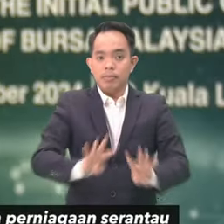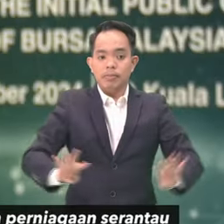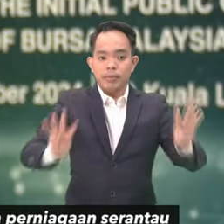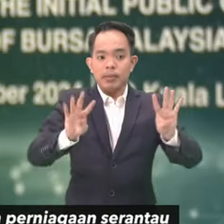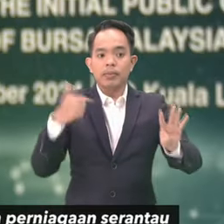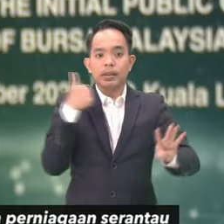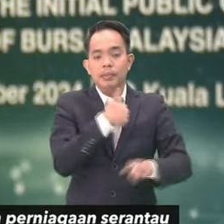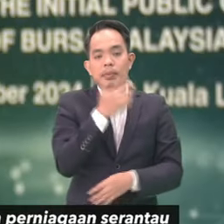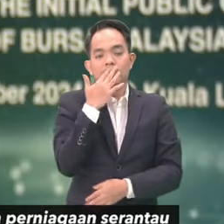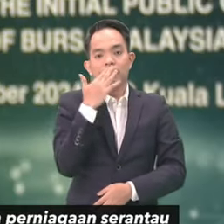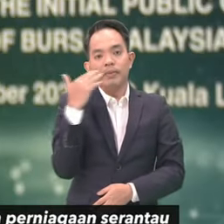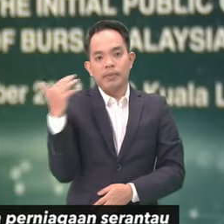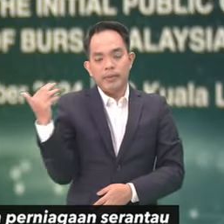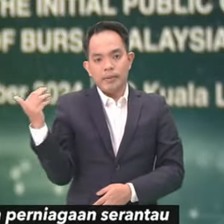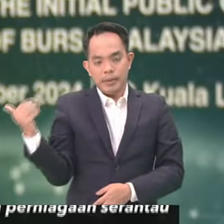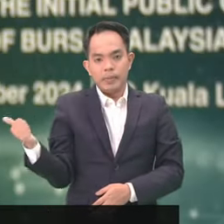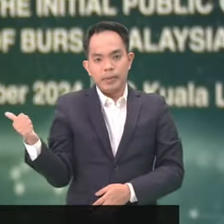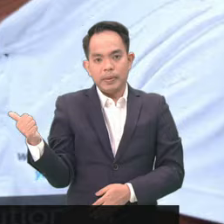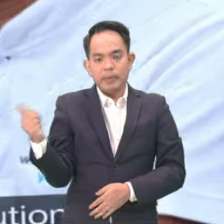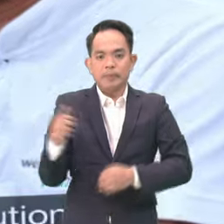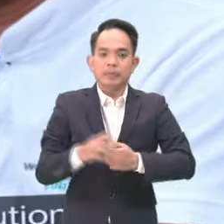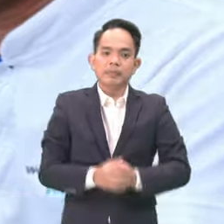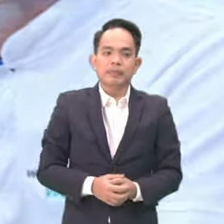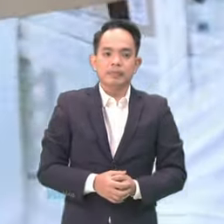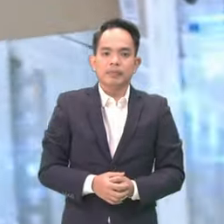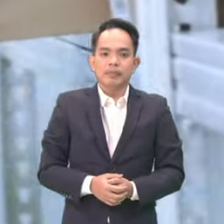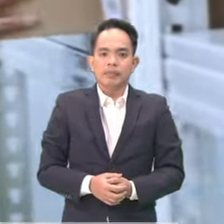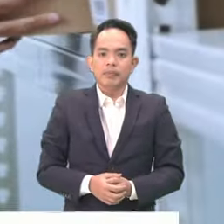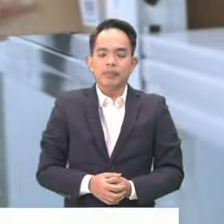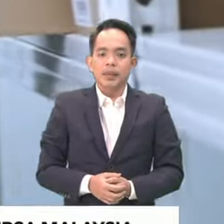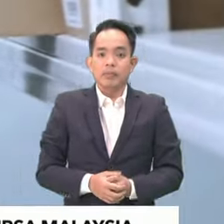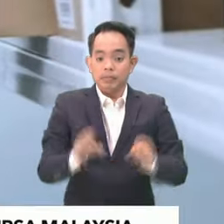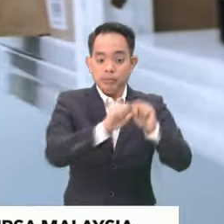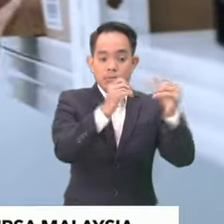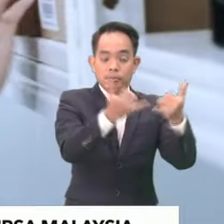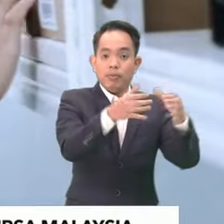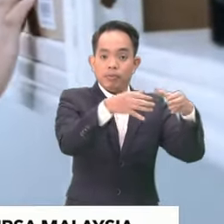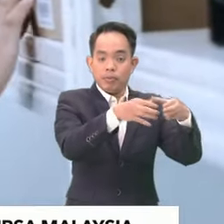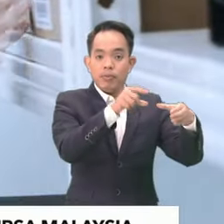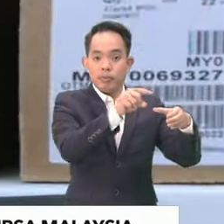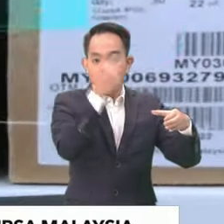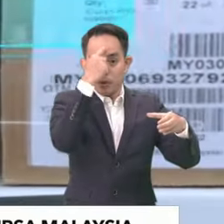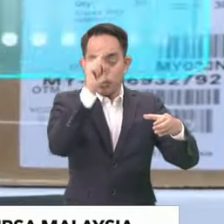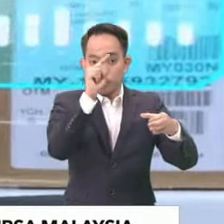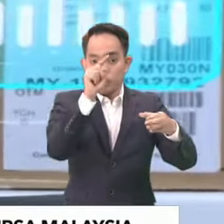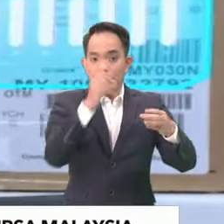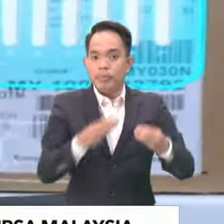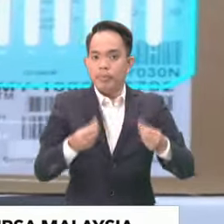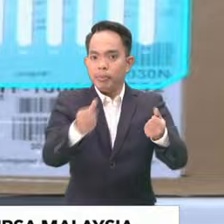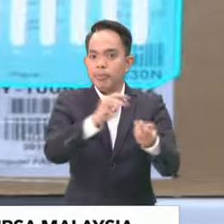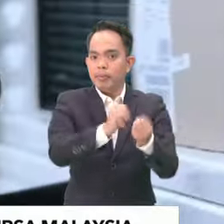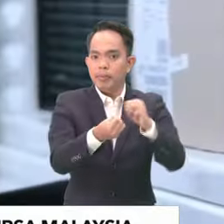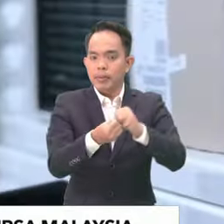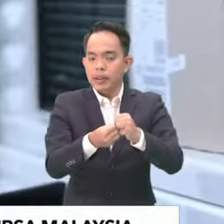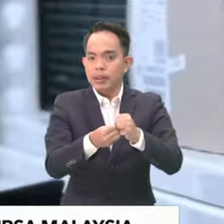to establish our better regional business. Three Rand Berhad merupakan peneraju dalam penyelesaian automasi dan perkhidmatan